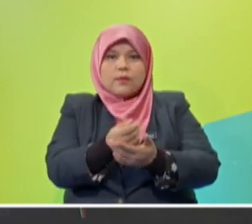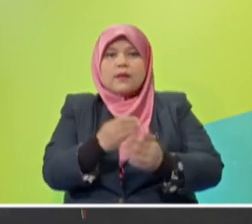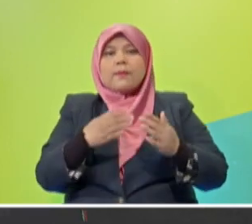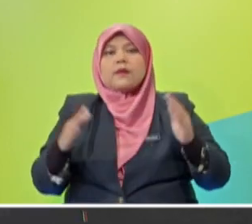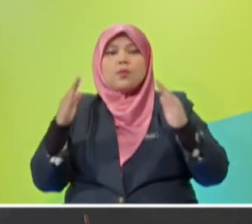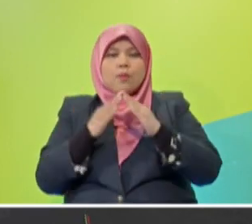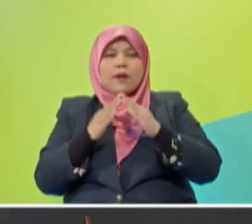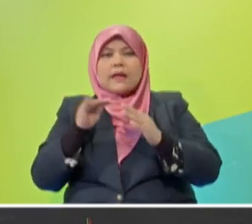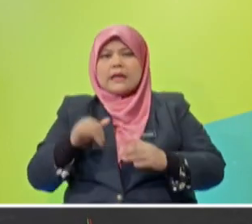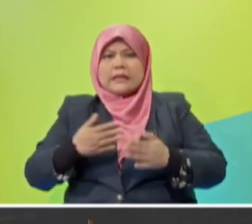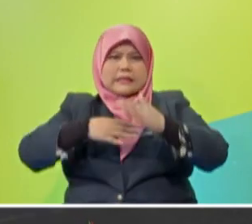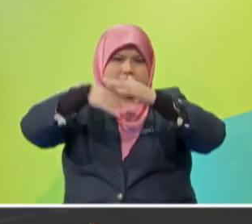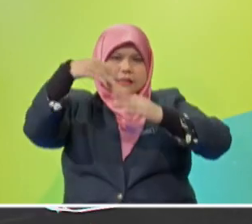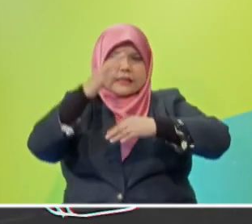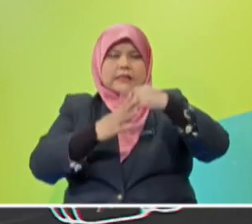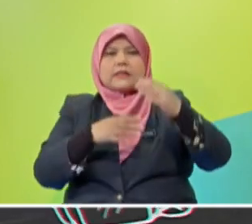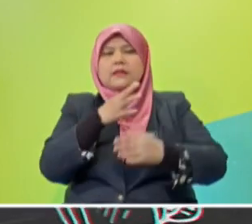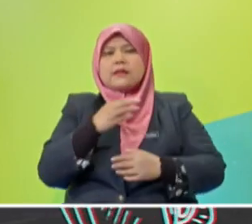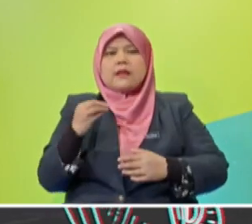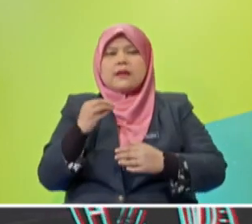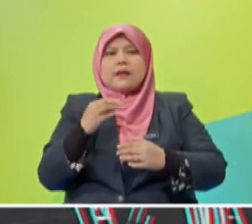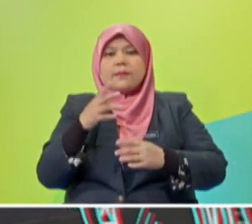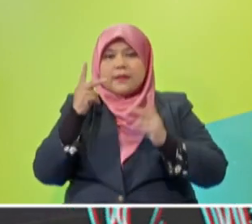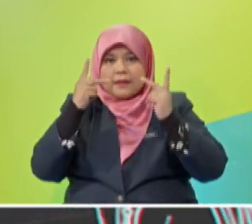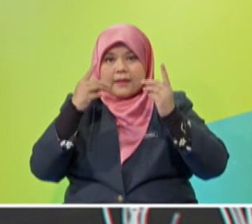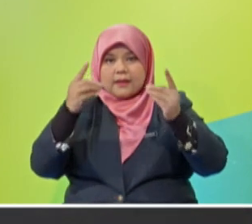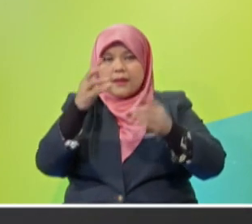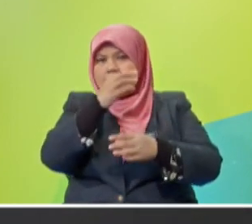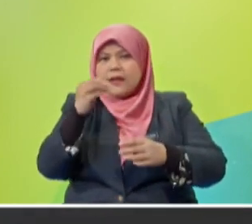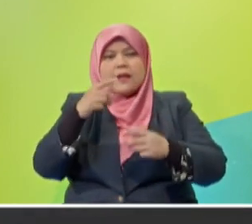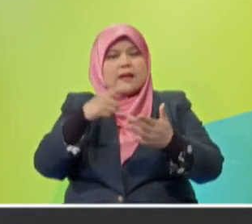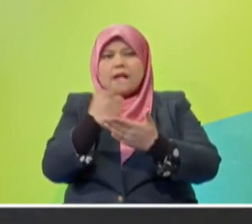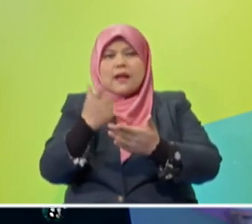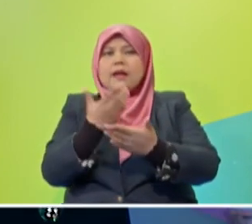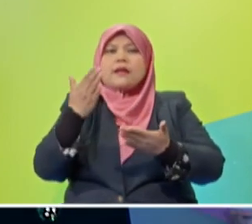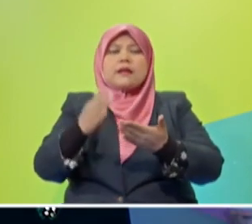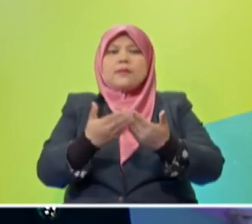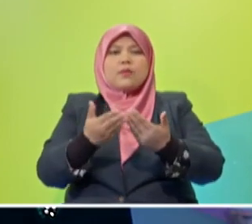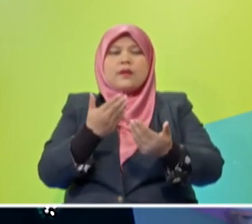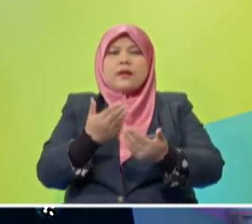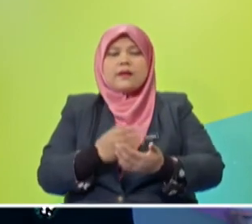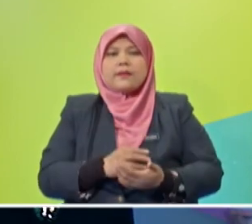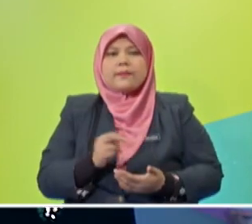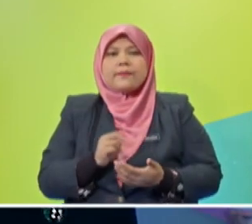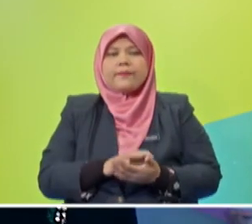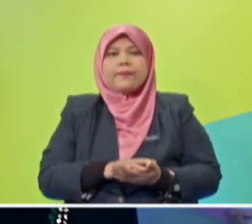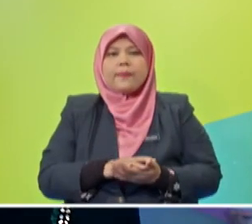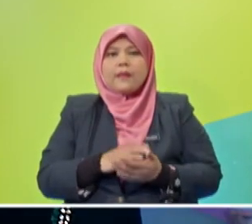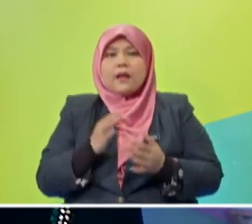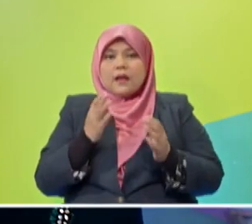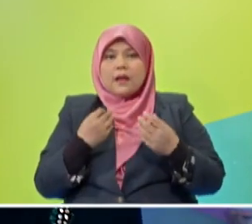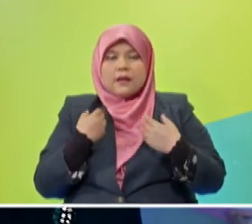selesa, tahap pendidikan dan lain-lain kemudahan. Okey, kita bayangkan jika seorang penduduk itu mampu